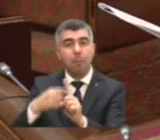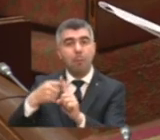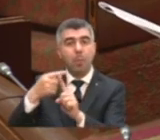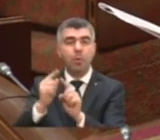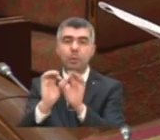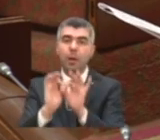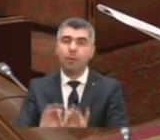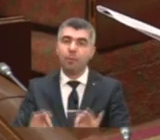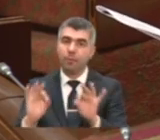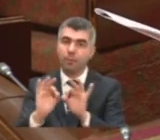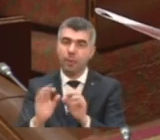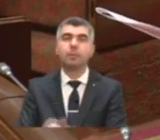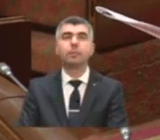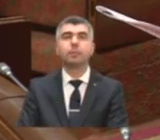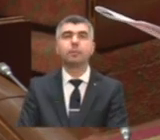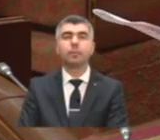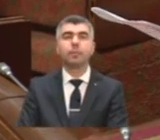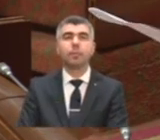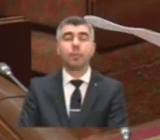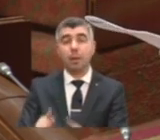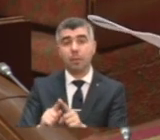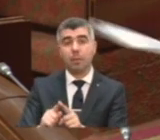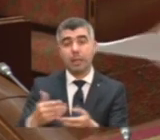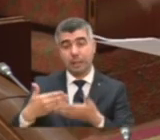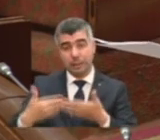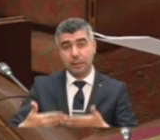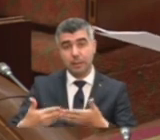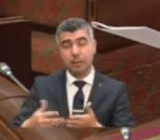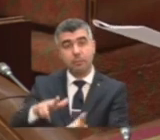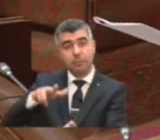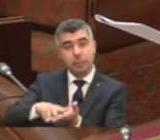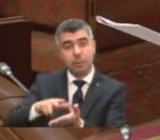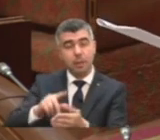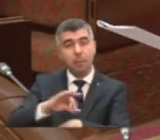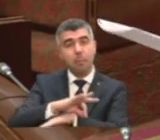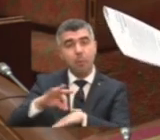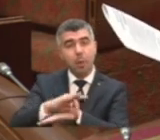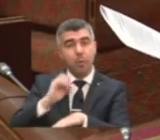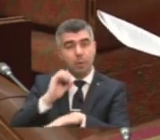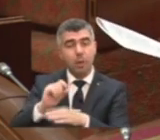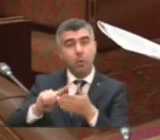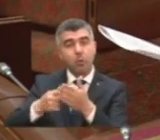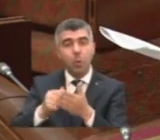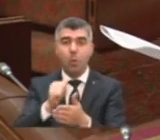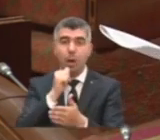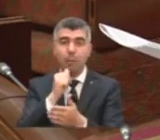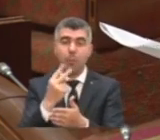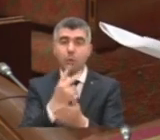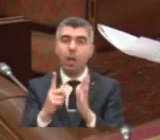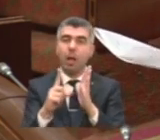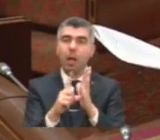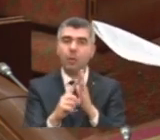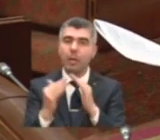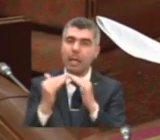المادة الحيوية. فنظام الفوترة المعتمد من طرف المكتب الوطني للكهرباء والماء الصالح للشرب يخضع لقوانين